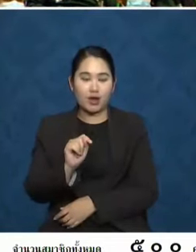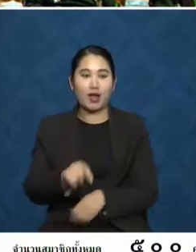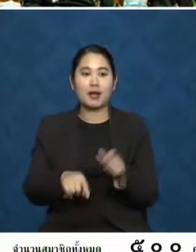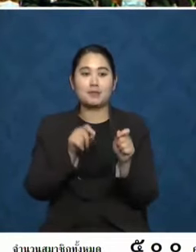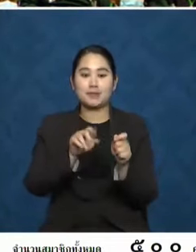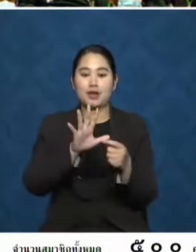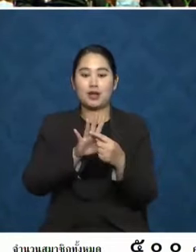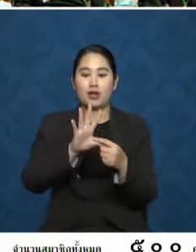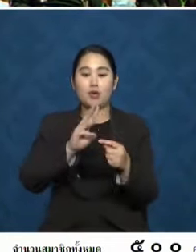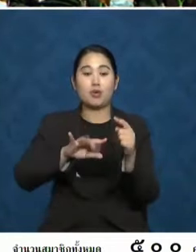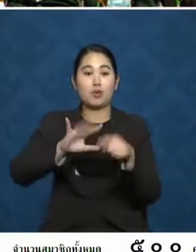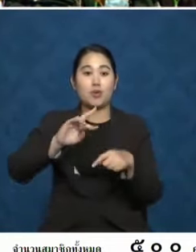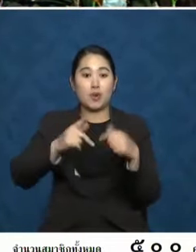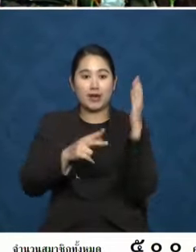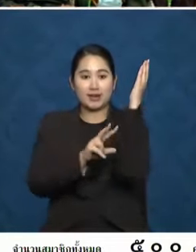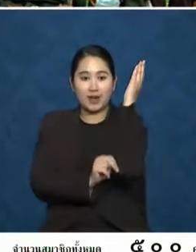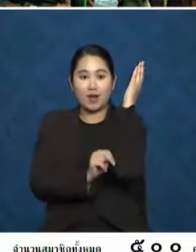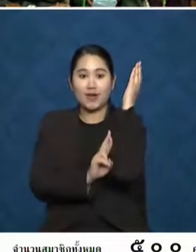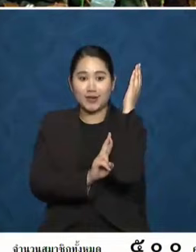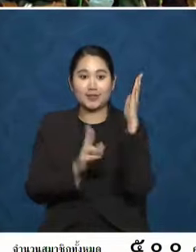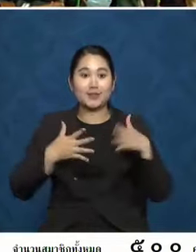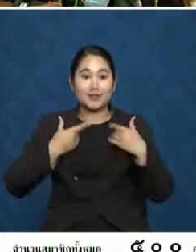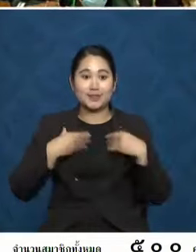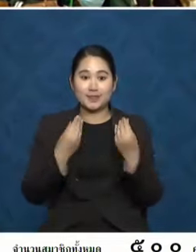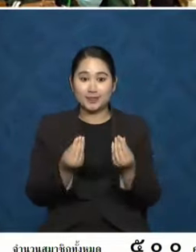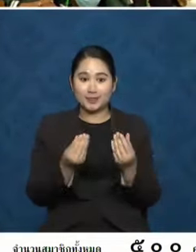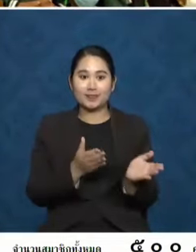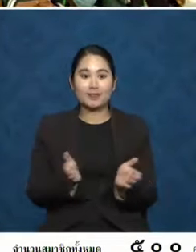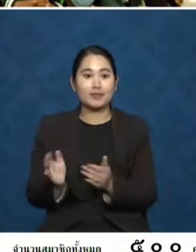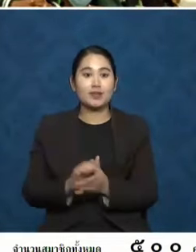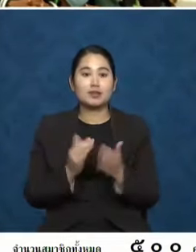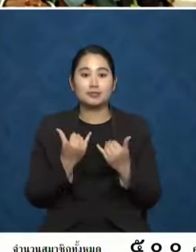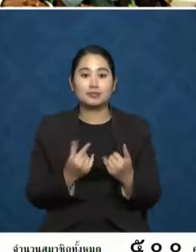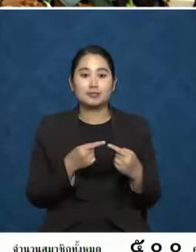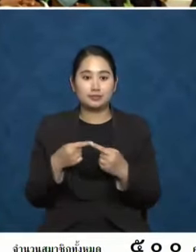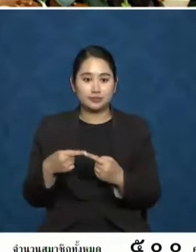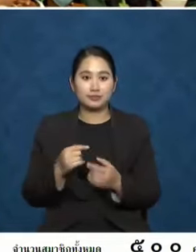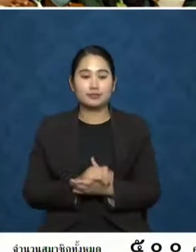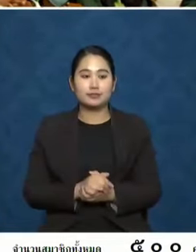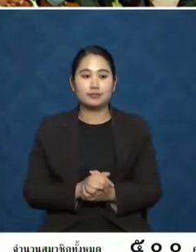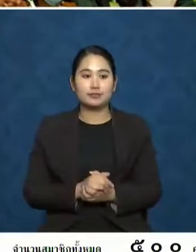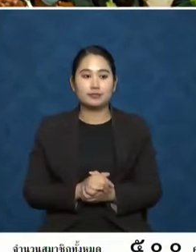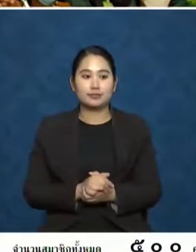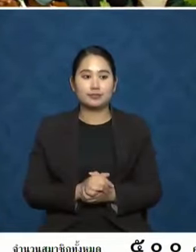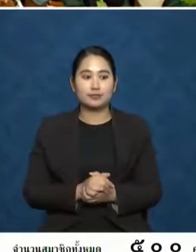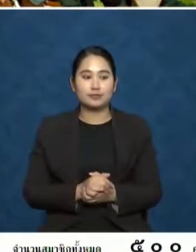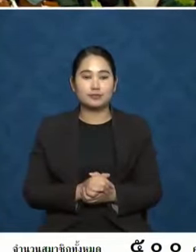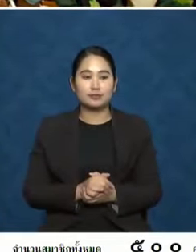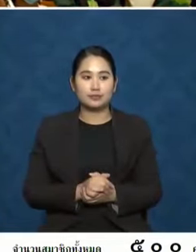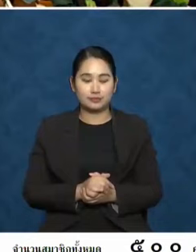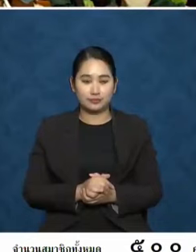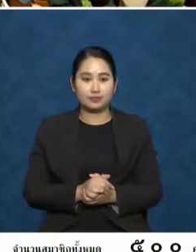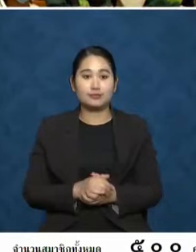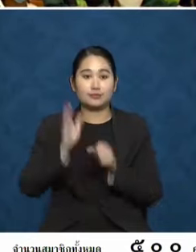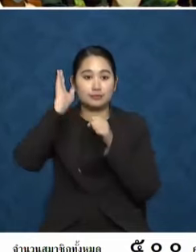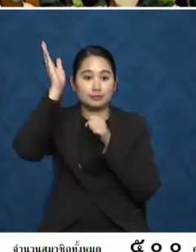แว้งจัหวดนราธิวาดตอไปนะครับ ท่านสิทธ